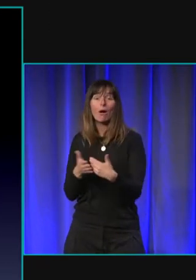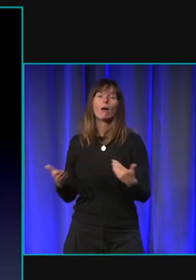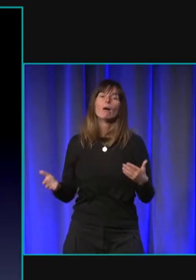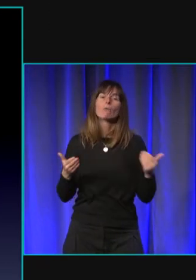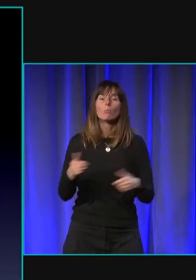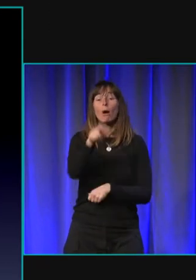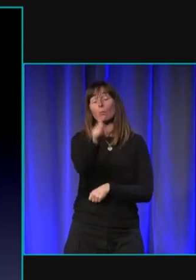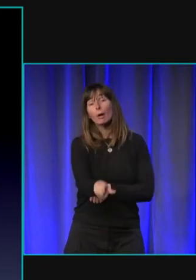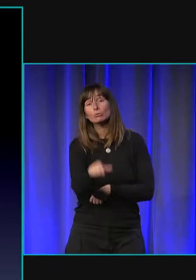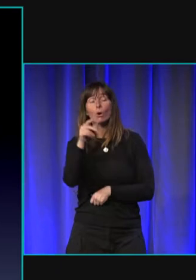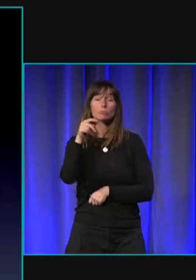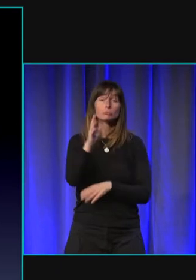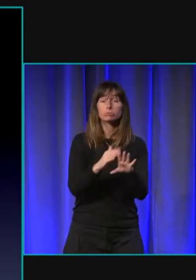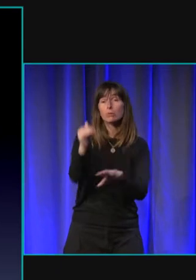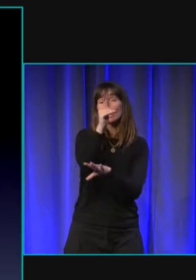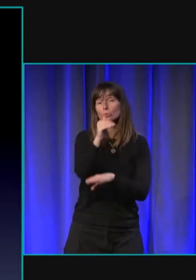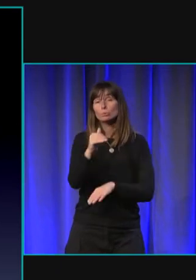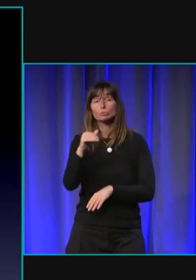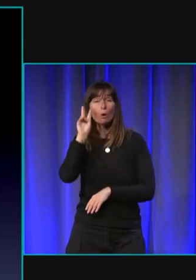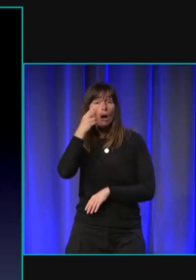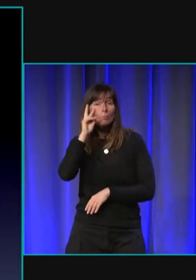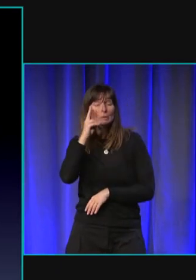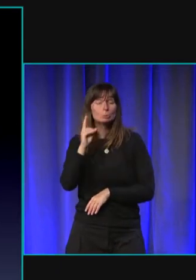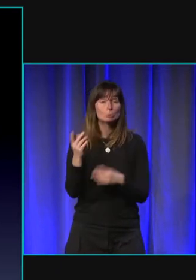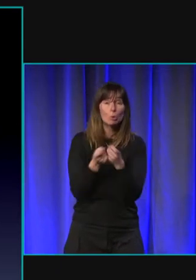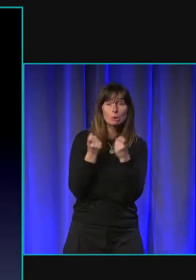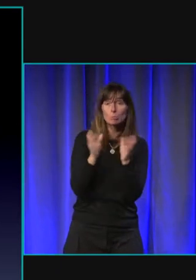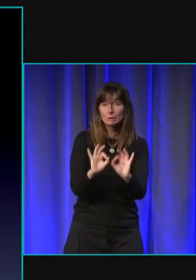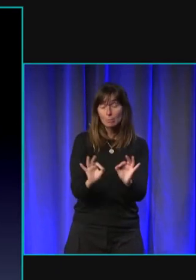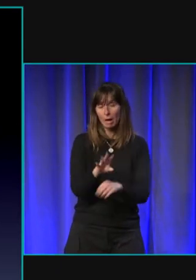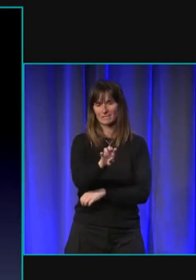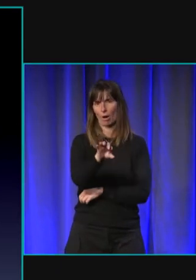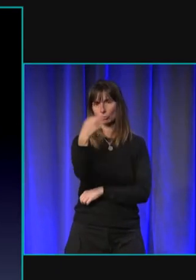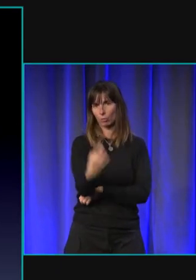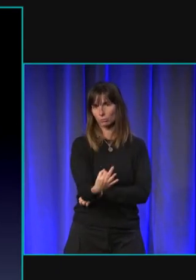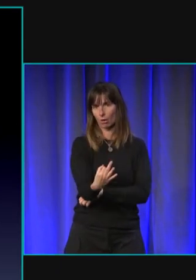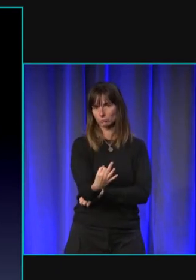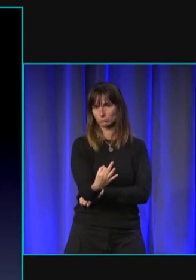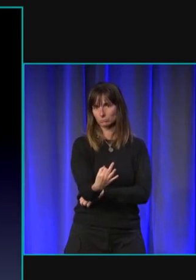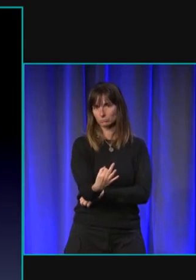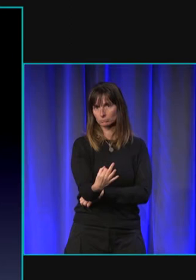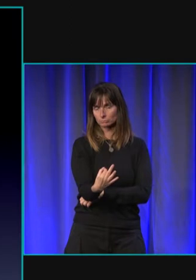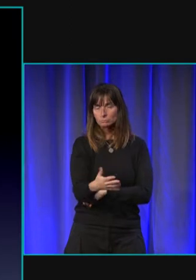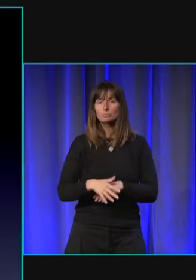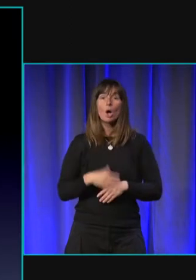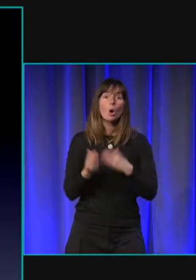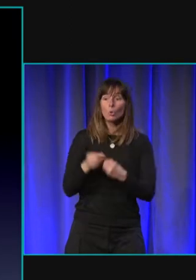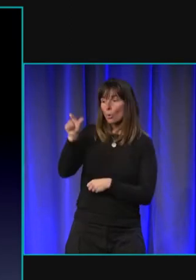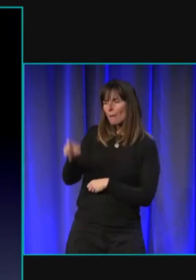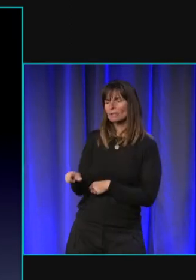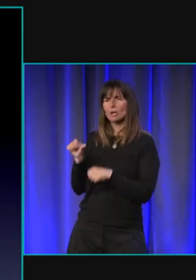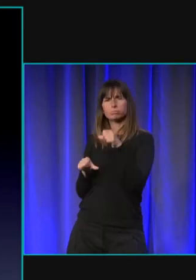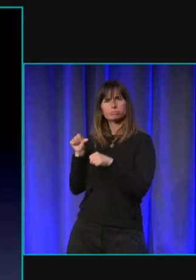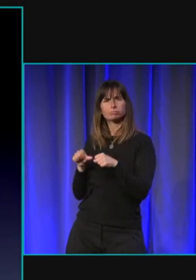non entraîné, on sera à peu près à plutôt à 40% de fibres lentes. Un haltérophile, par exemple,